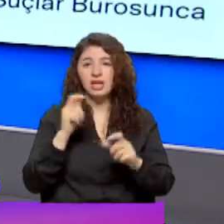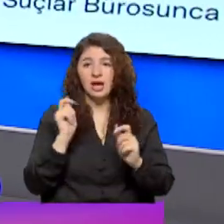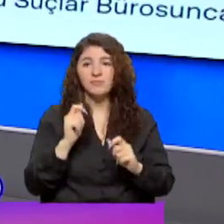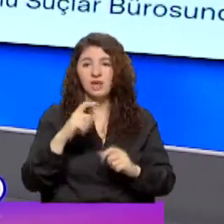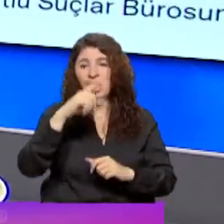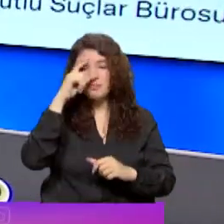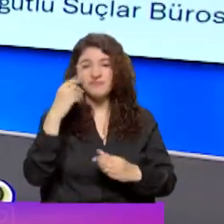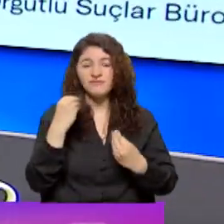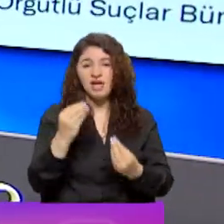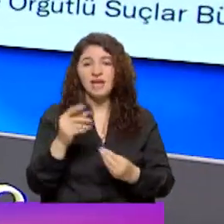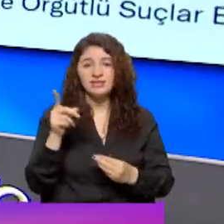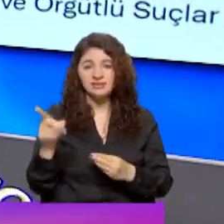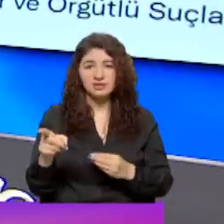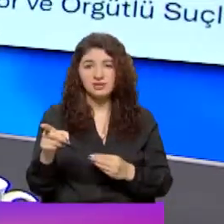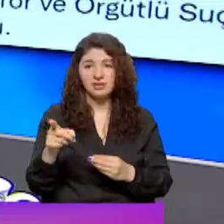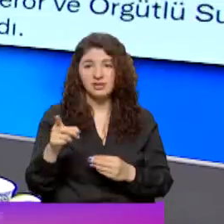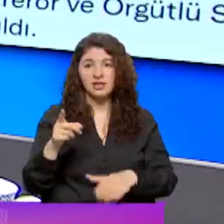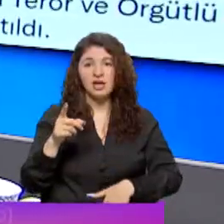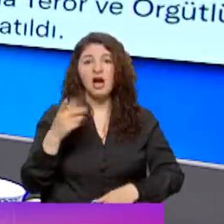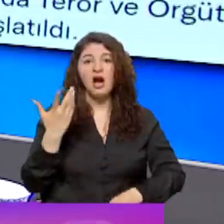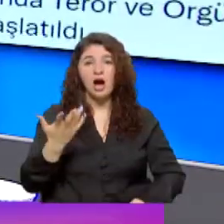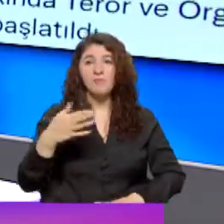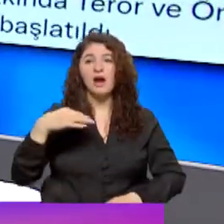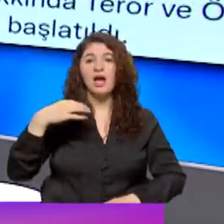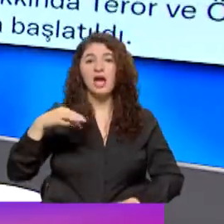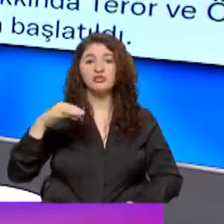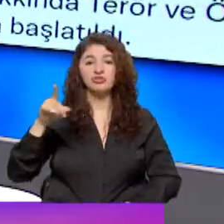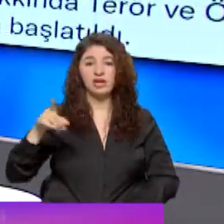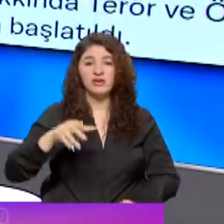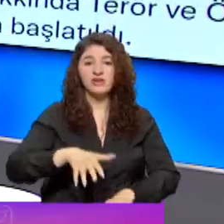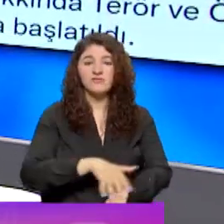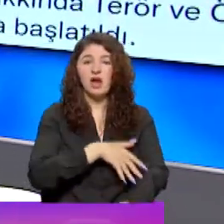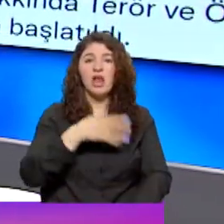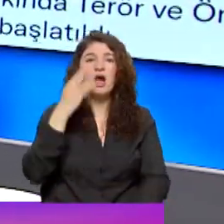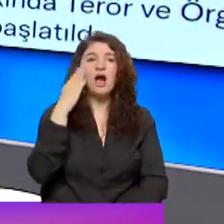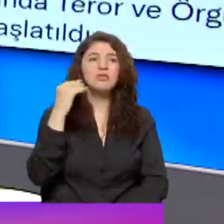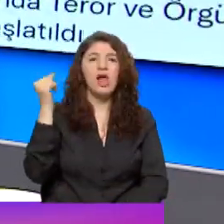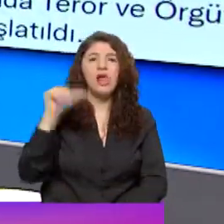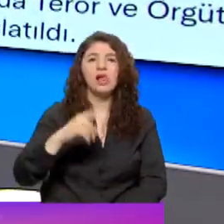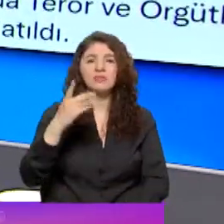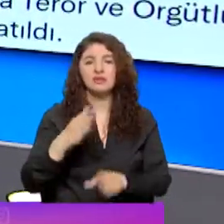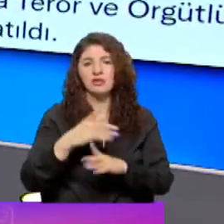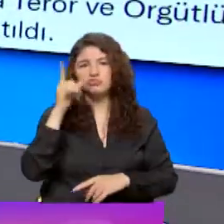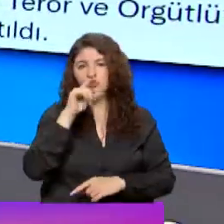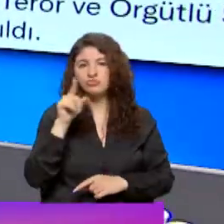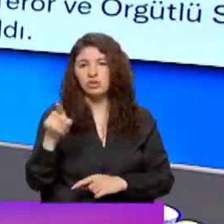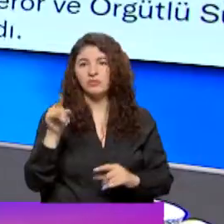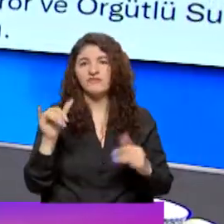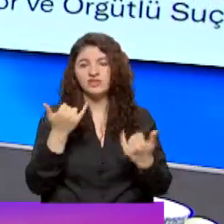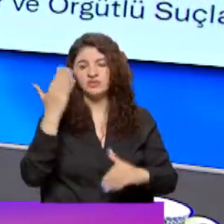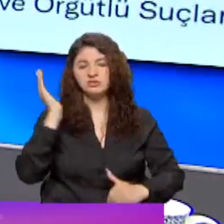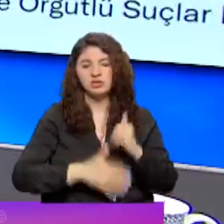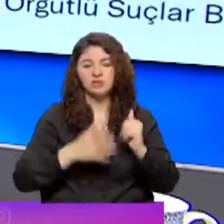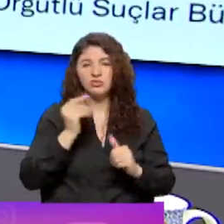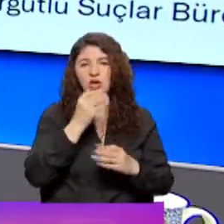sergiledikleri Emek verdikleri ancak Eskişehir Valiliği'nin anlaşılamayan bir nedenle bu